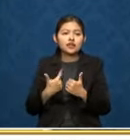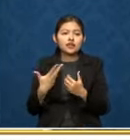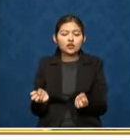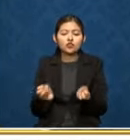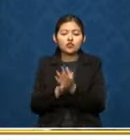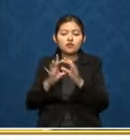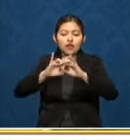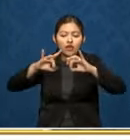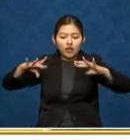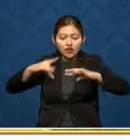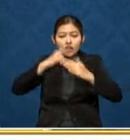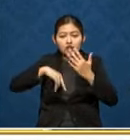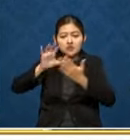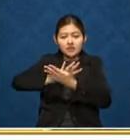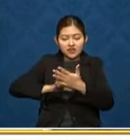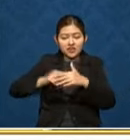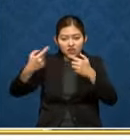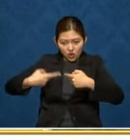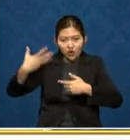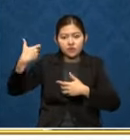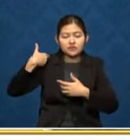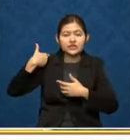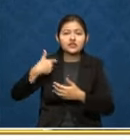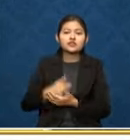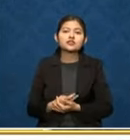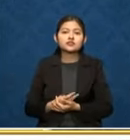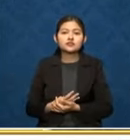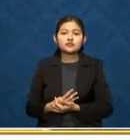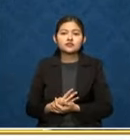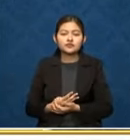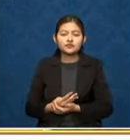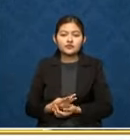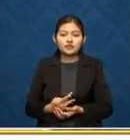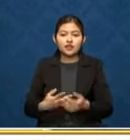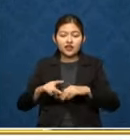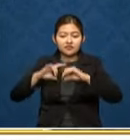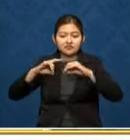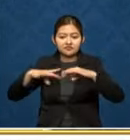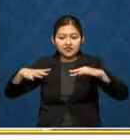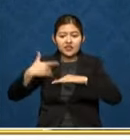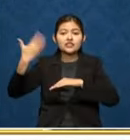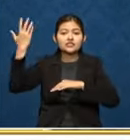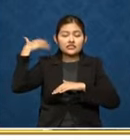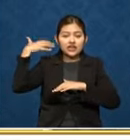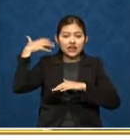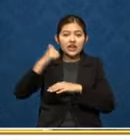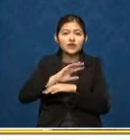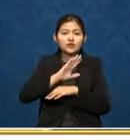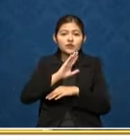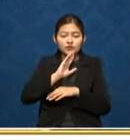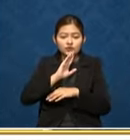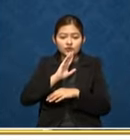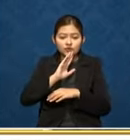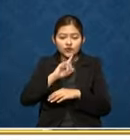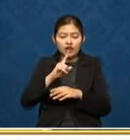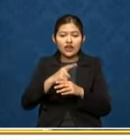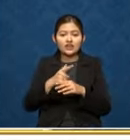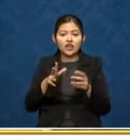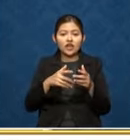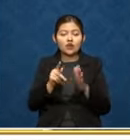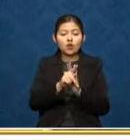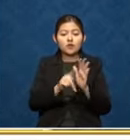ความขัดแย้งในประเทศไทยมากขึ้นความครอบงำที่เห็นชัดที่สุดในอดีตที่ผ่านมาคือเมื่อมีการรัฐประหารครั้ง